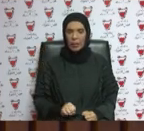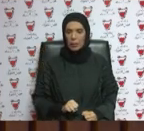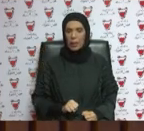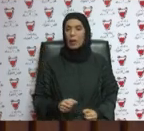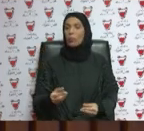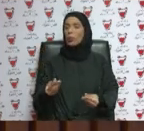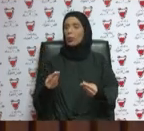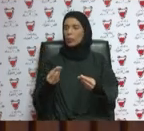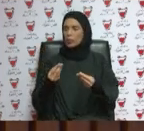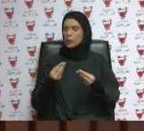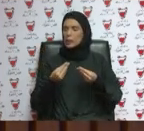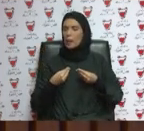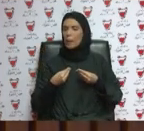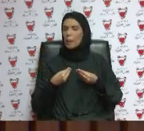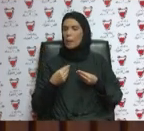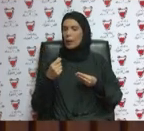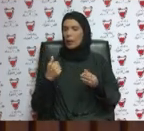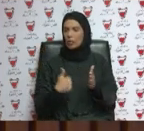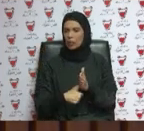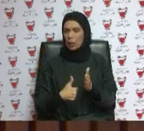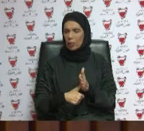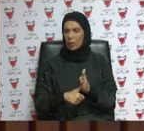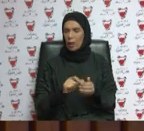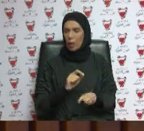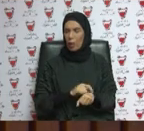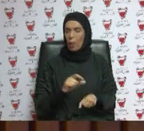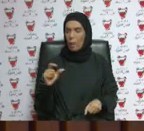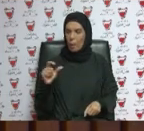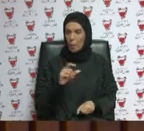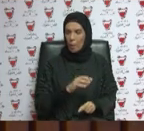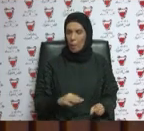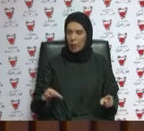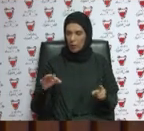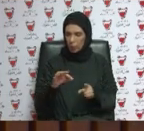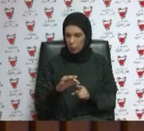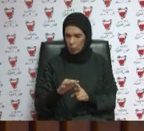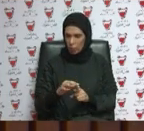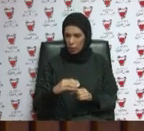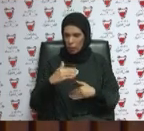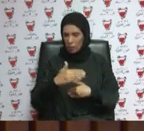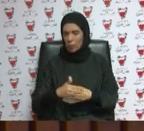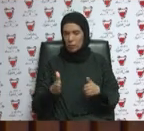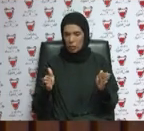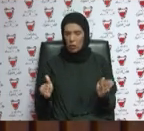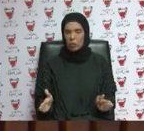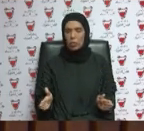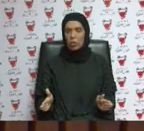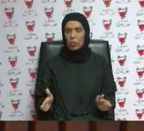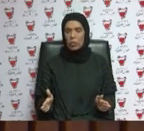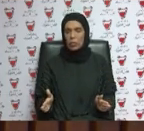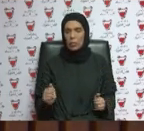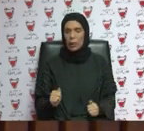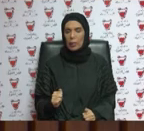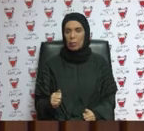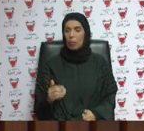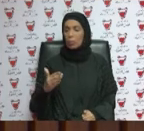يستلم راتبه في هذه الفترة، والهدف من وراء استخدام الصندوق لهذا الغرض هو هدف استخدام